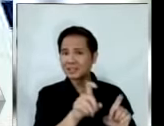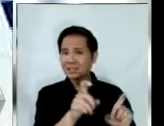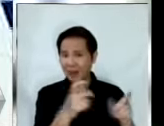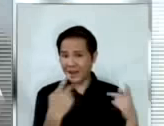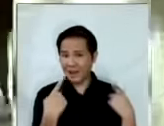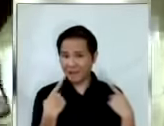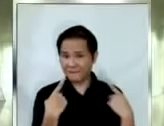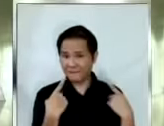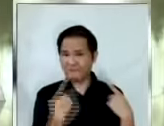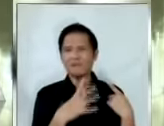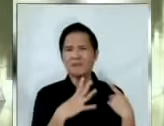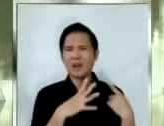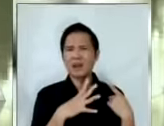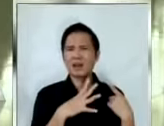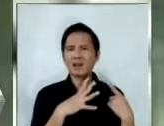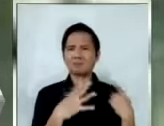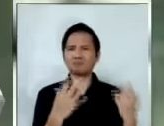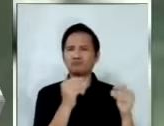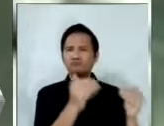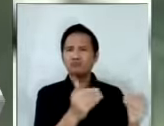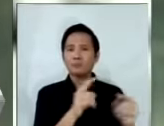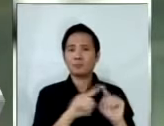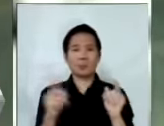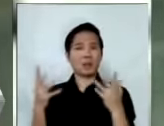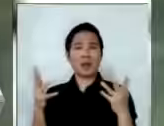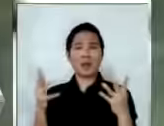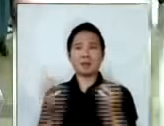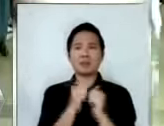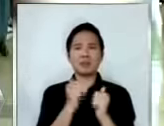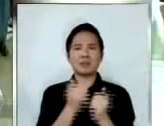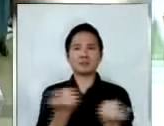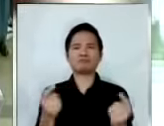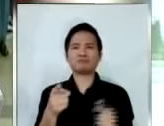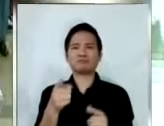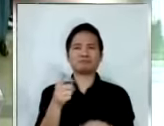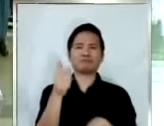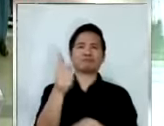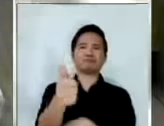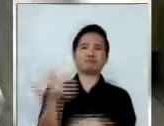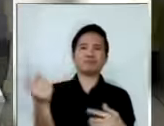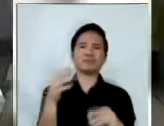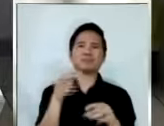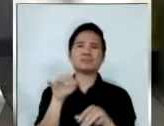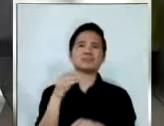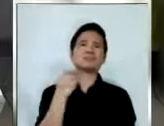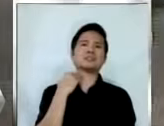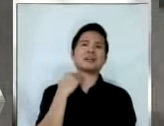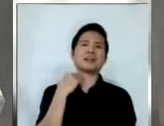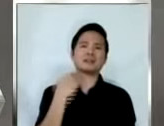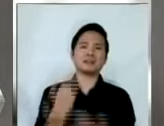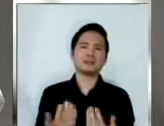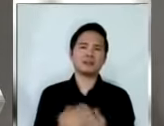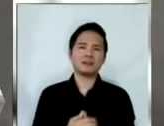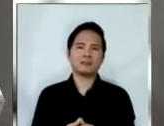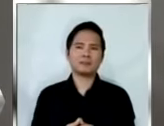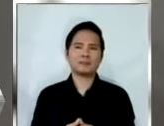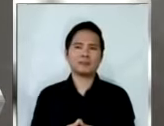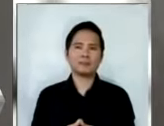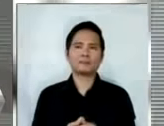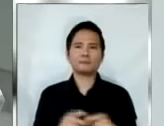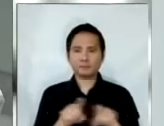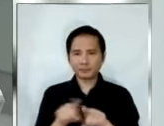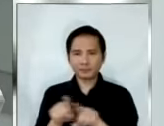14-day quarantine. Nitong Mayo lamang, mahigit 50,000 ang umuwing OFW sa Binondole at ginamit sa kanila ang mga RT-PCR test.